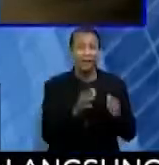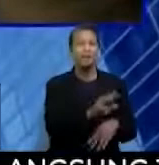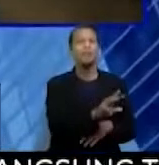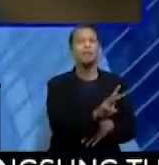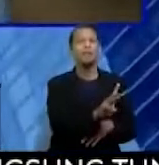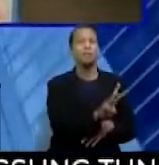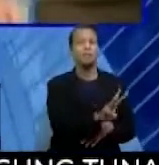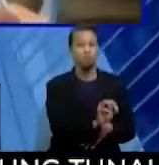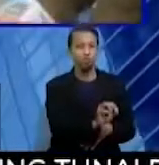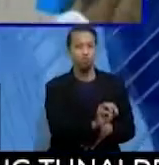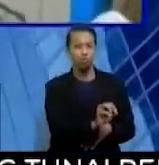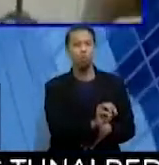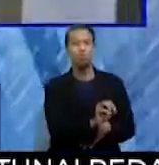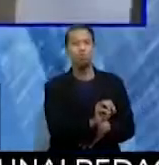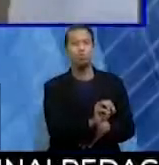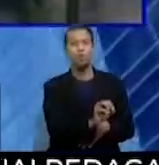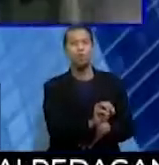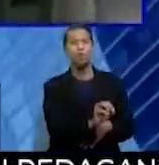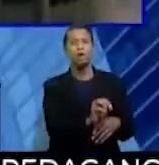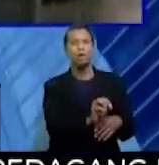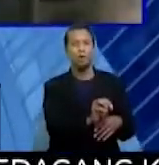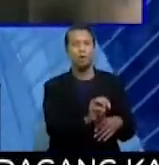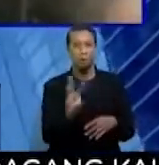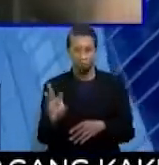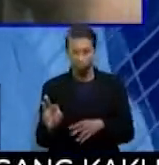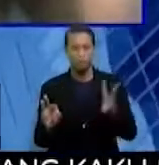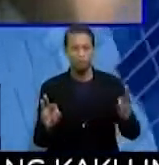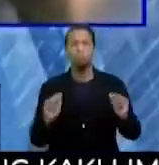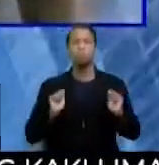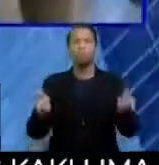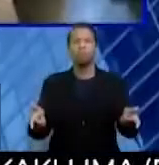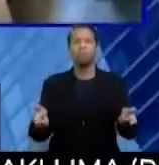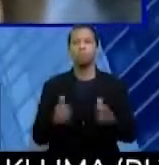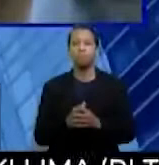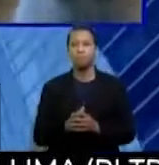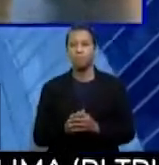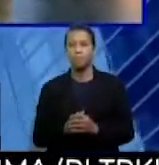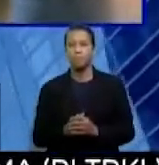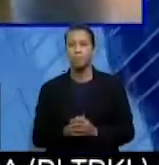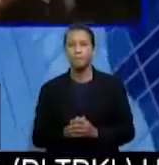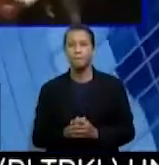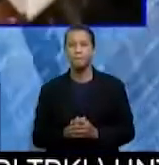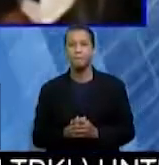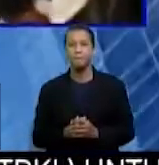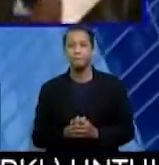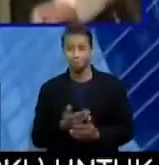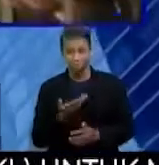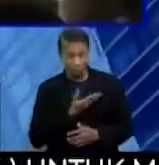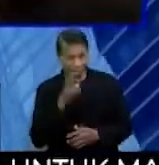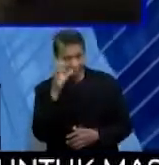bantuan sampai dengan atau up to 250 juta. Nah, untuk info selanjutnya bisa cek ke website resmi kami di